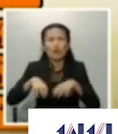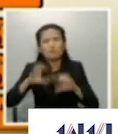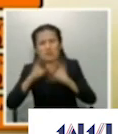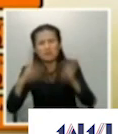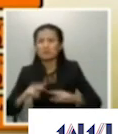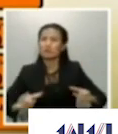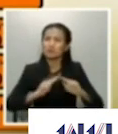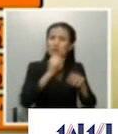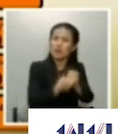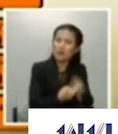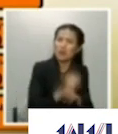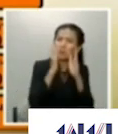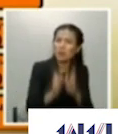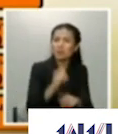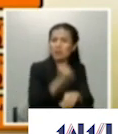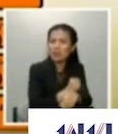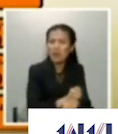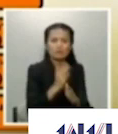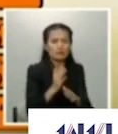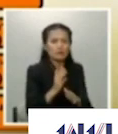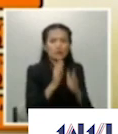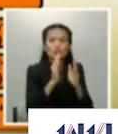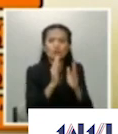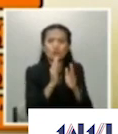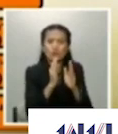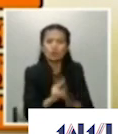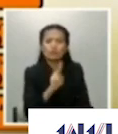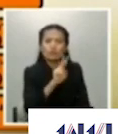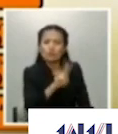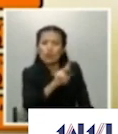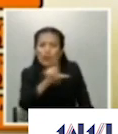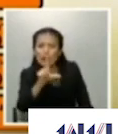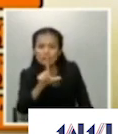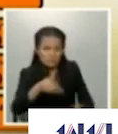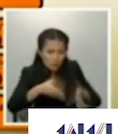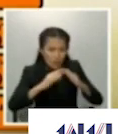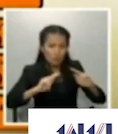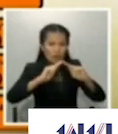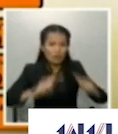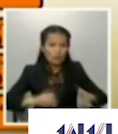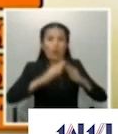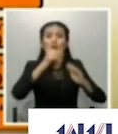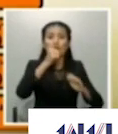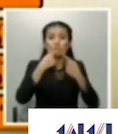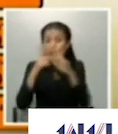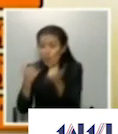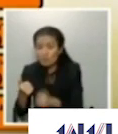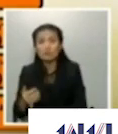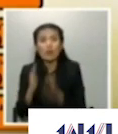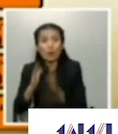านมีผู้ใช้แรงงานแค่ประมาณ2ล้านคนแต่ตั้งกระทรวงการข้าวได้ไอ้ตั้งกระทรวงแรงงานได้แต่เกษตรก